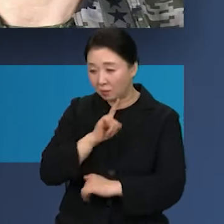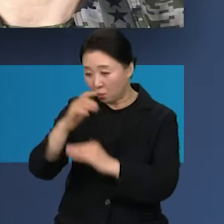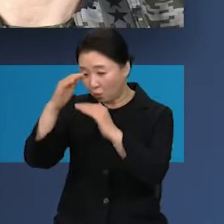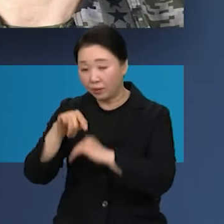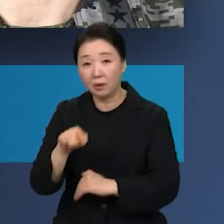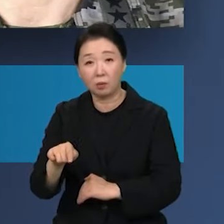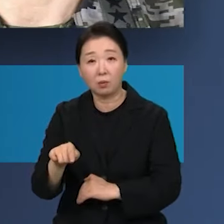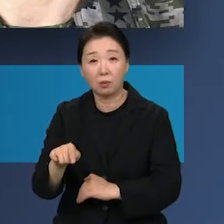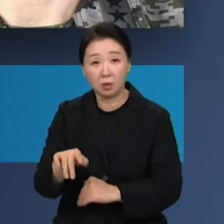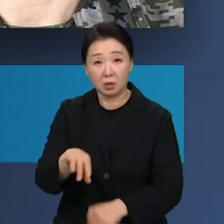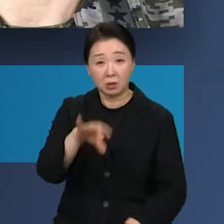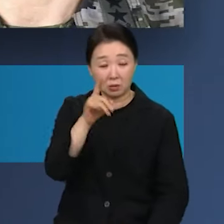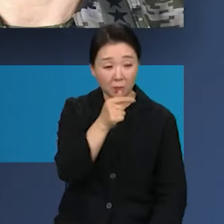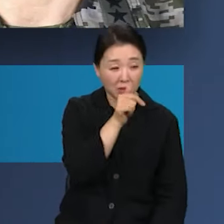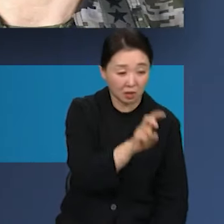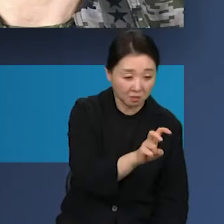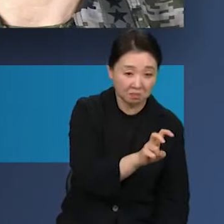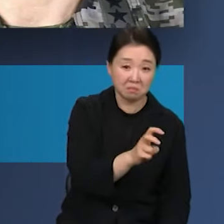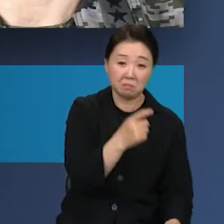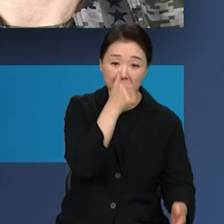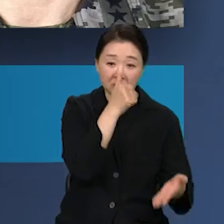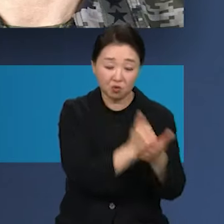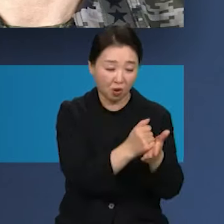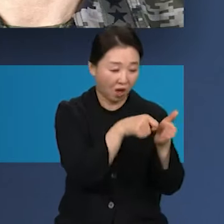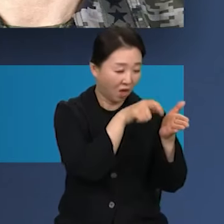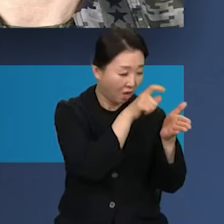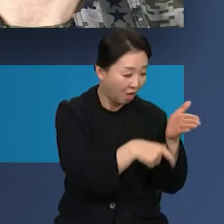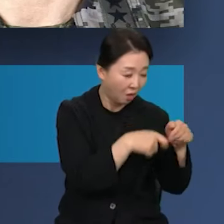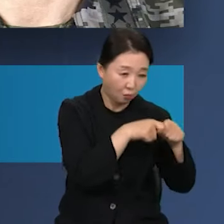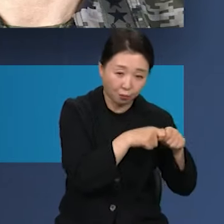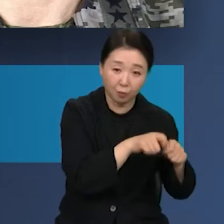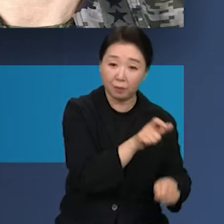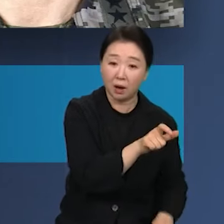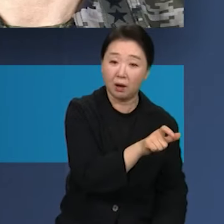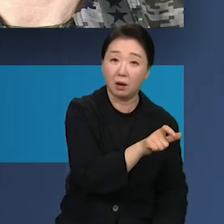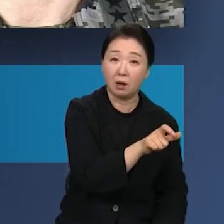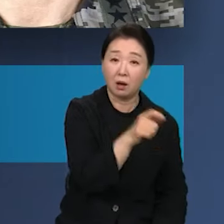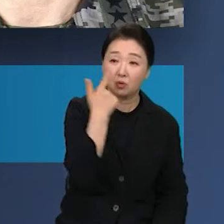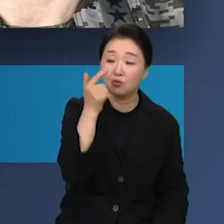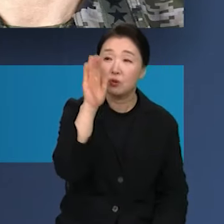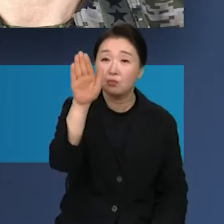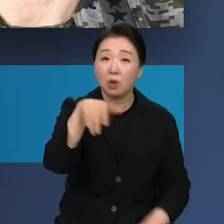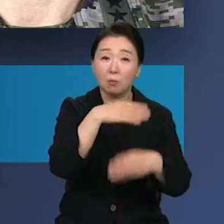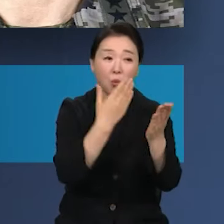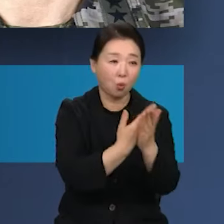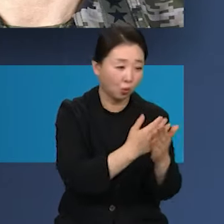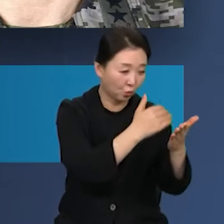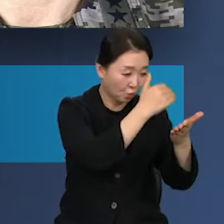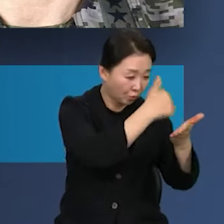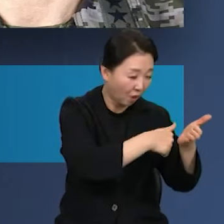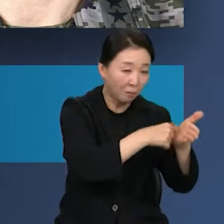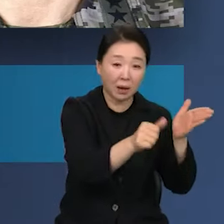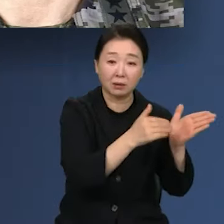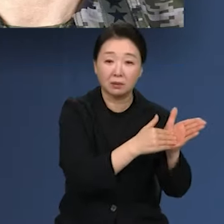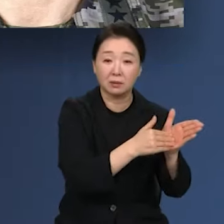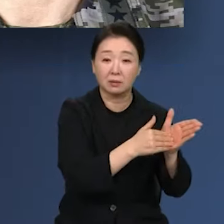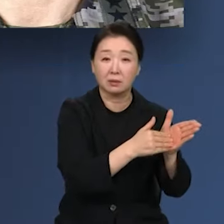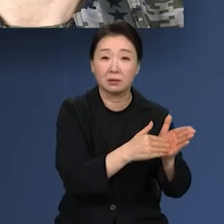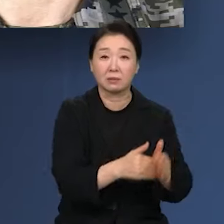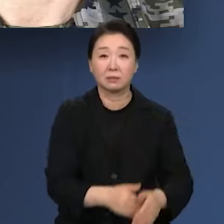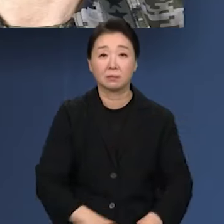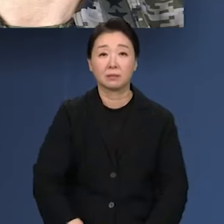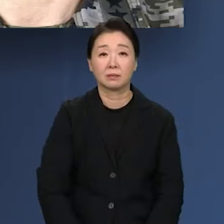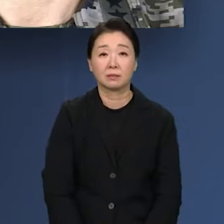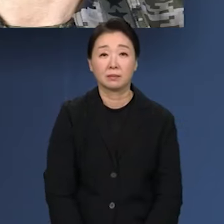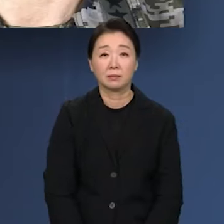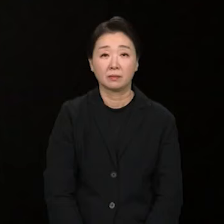보고서에도 처음에는 임사단장의 혐의가 자세히 적혀 있다가 엿새 뒤에 전부 빠진 걸로 확인됐습니다. 박사라